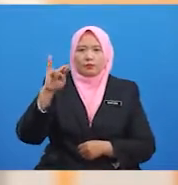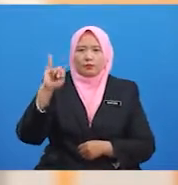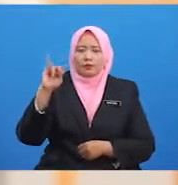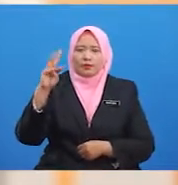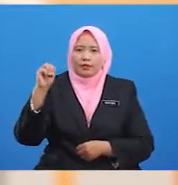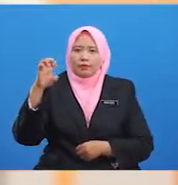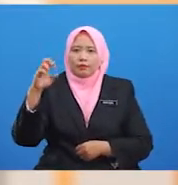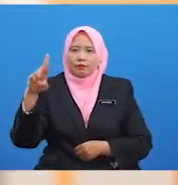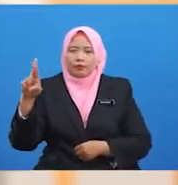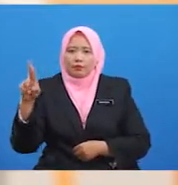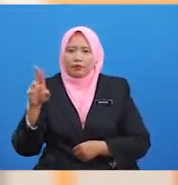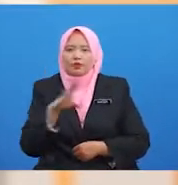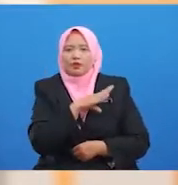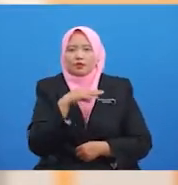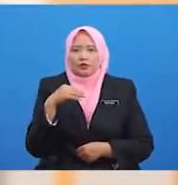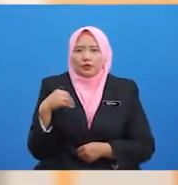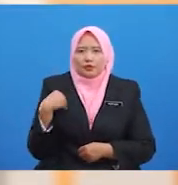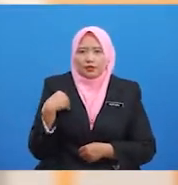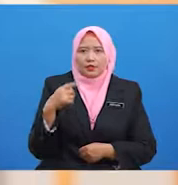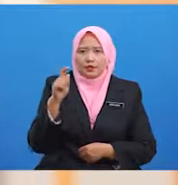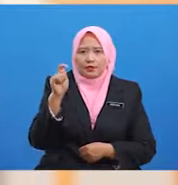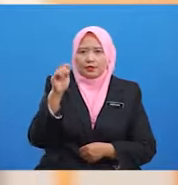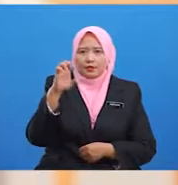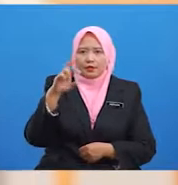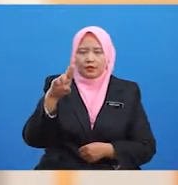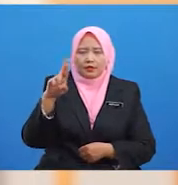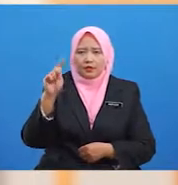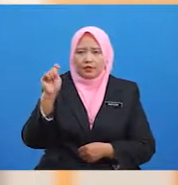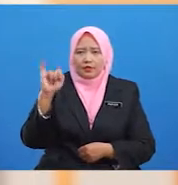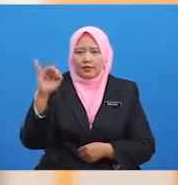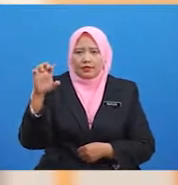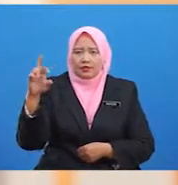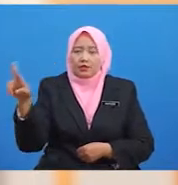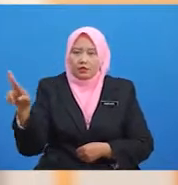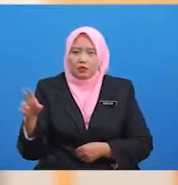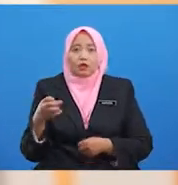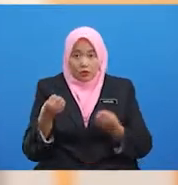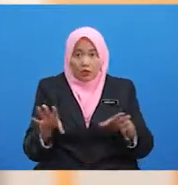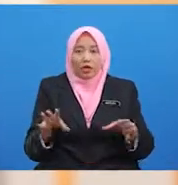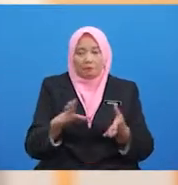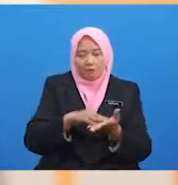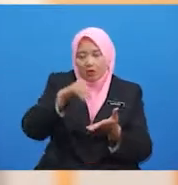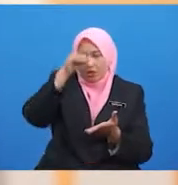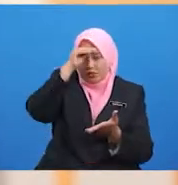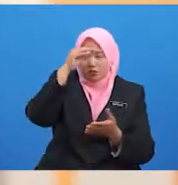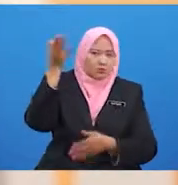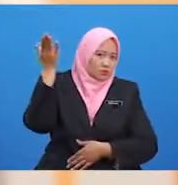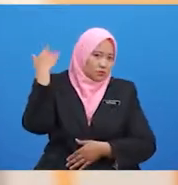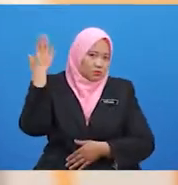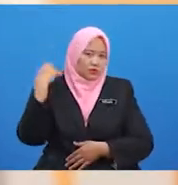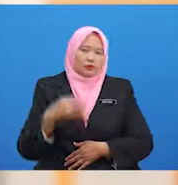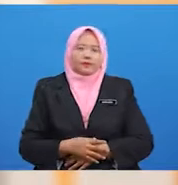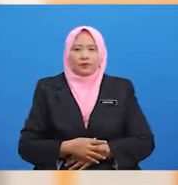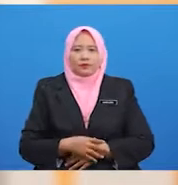telah kita pelajari dalam sesi pembelajaran yang lepas ya. Untuk yang terlupa, kita akan